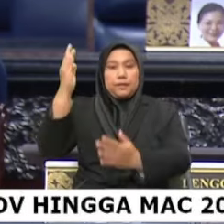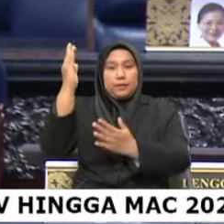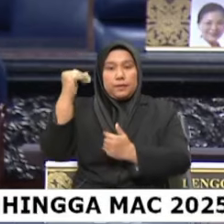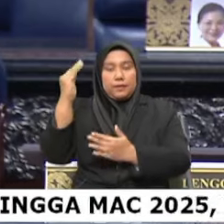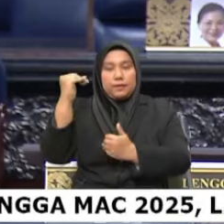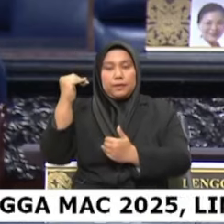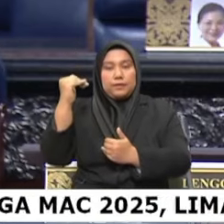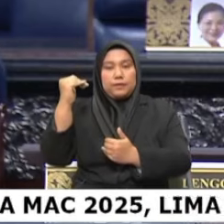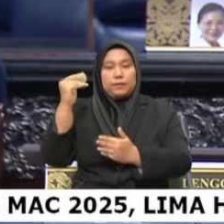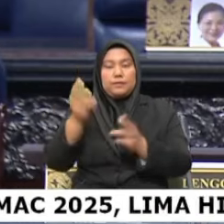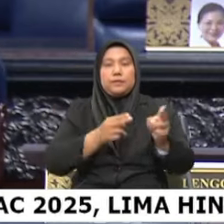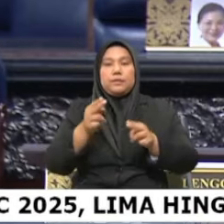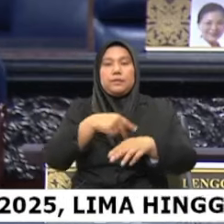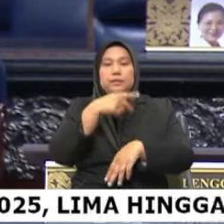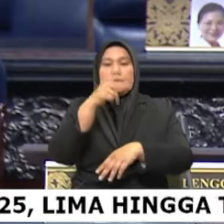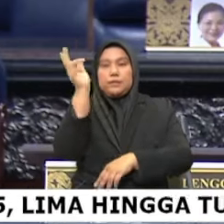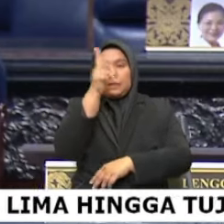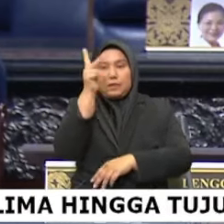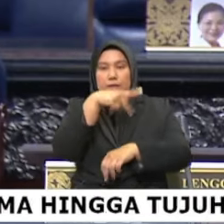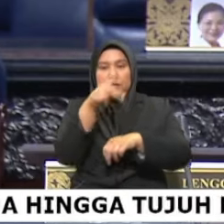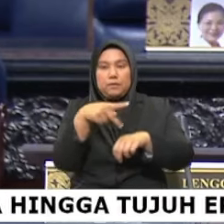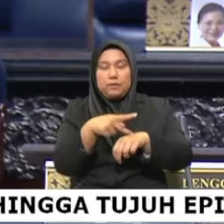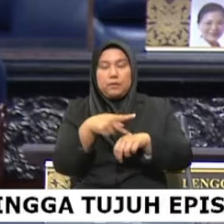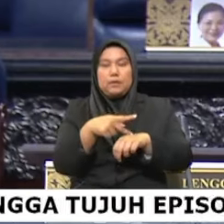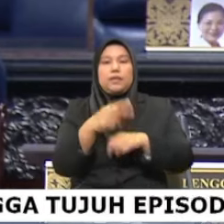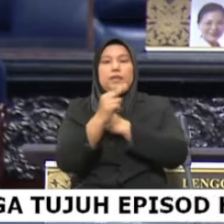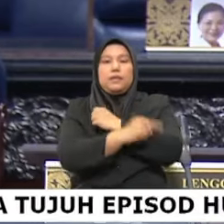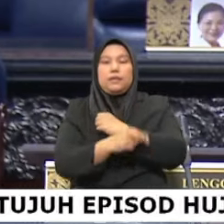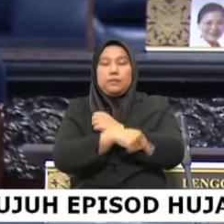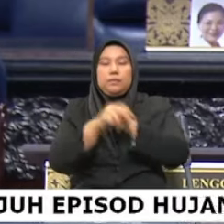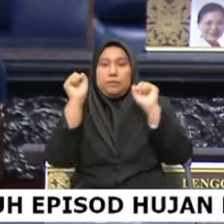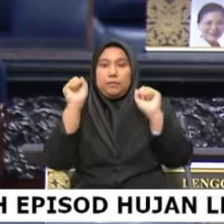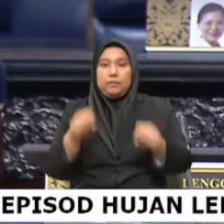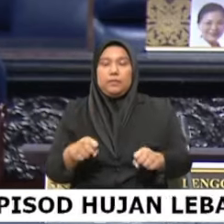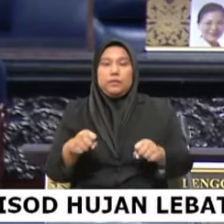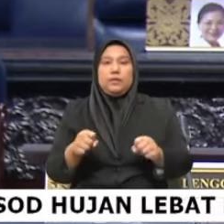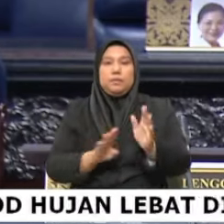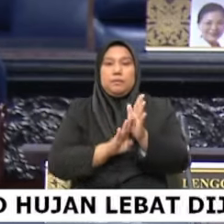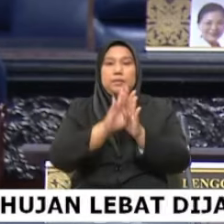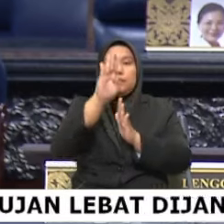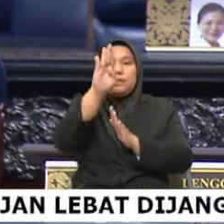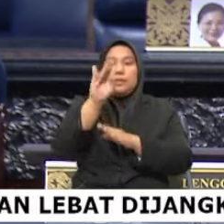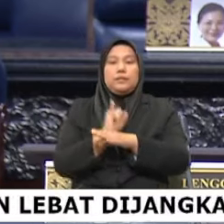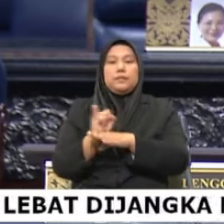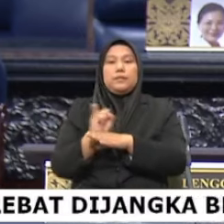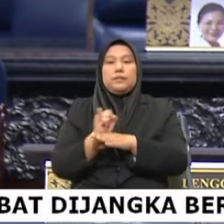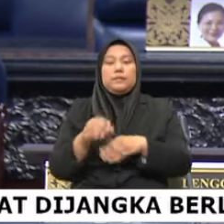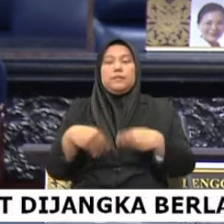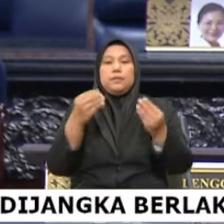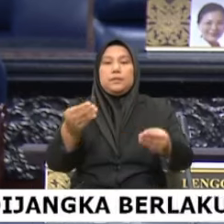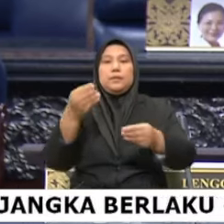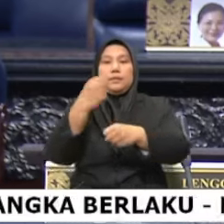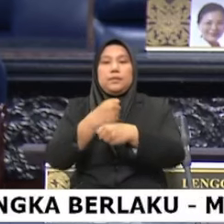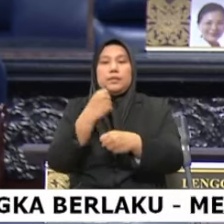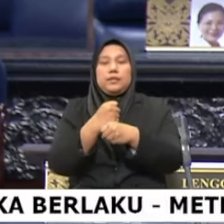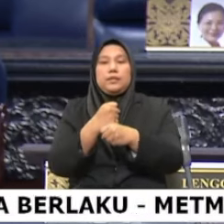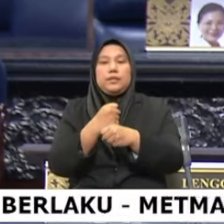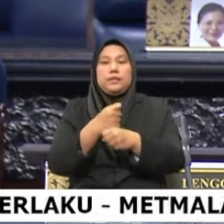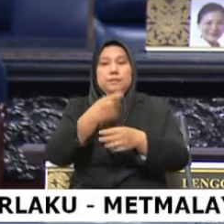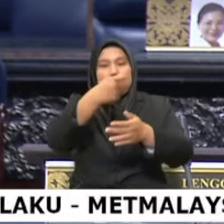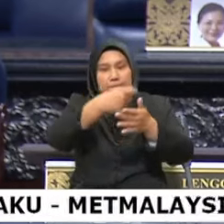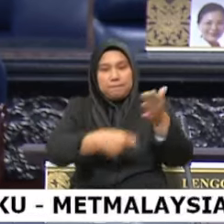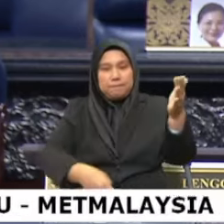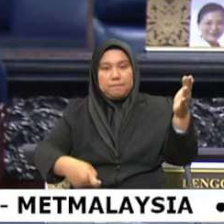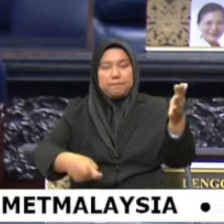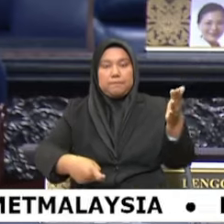kerajaan pusat dengan kerajaan negeri boleh membangunkan industri yang memberi pekerjaan dengan nilai dan